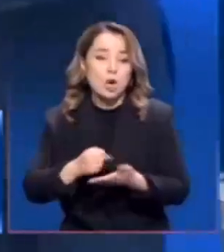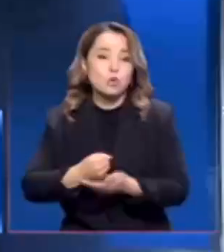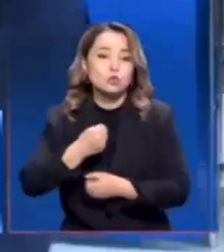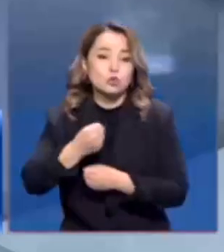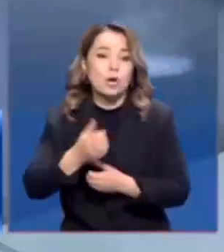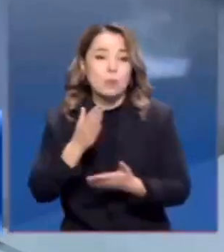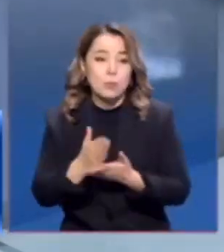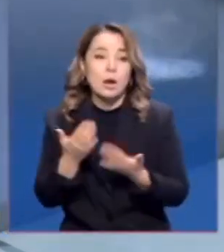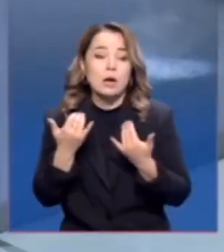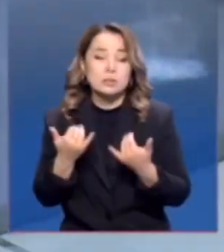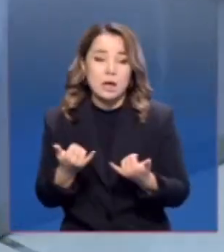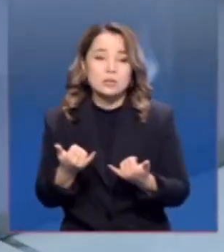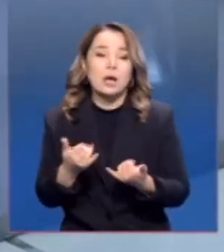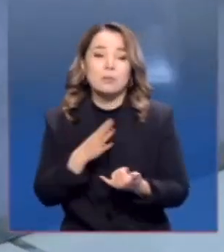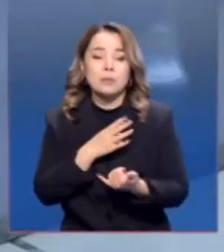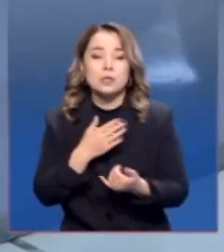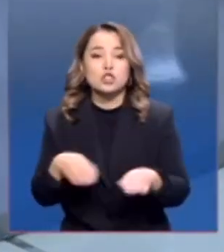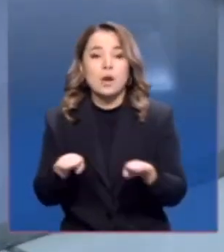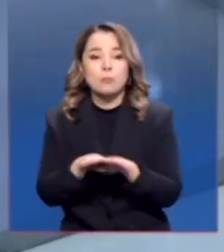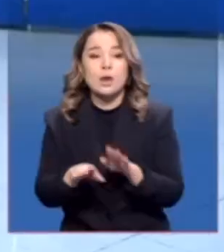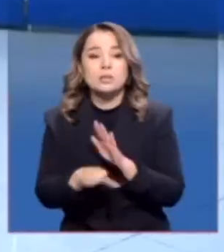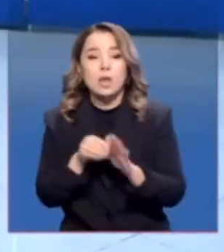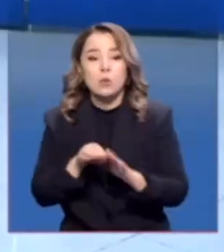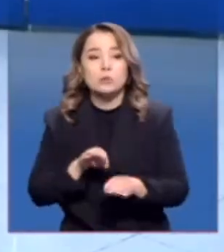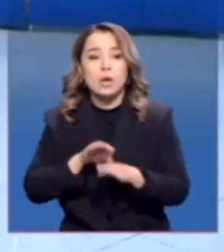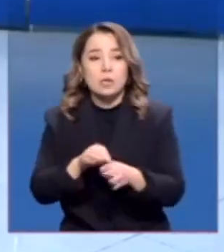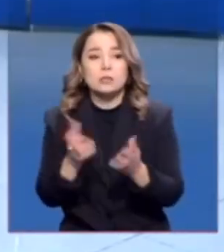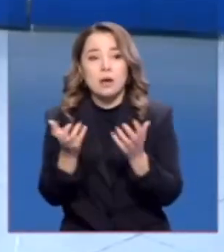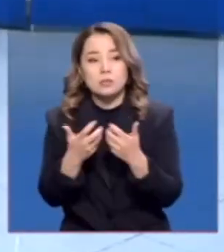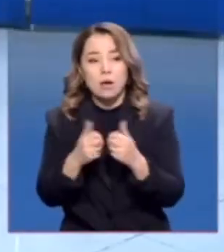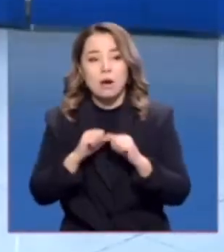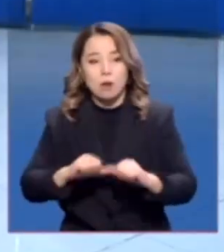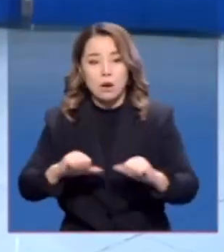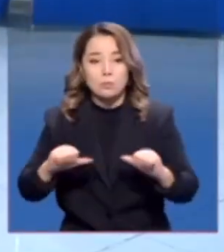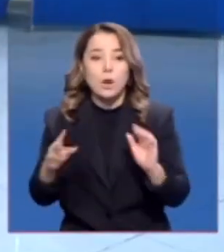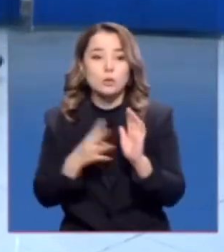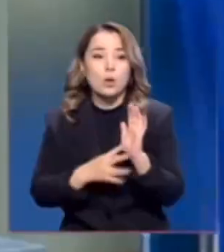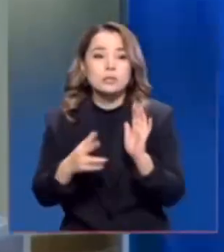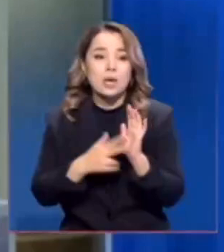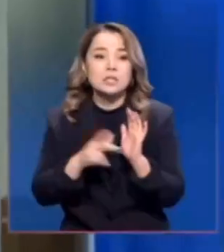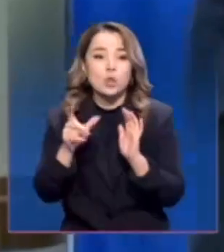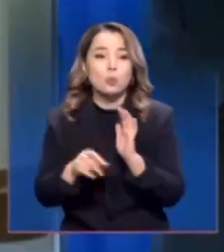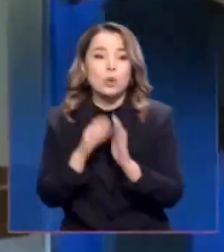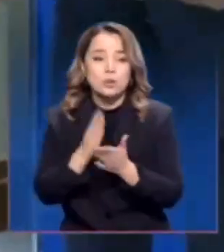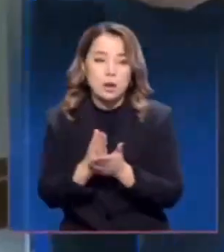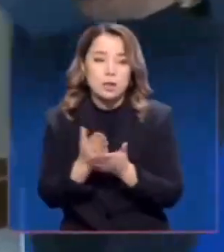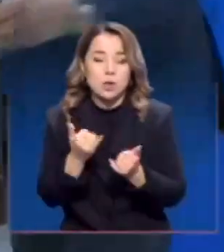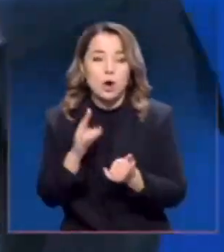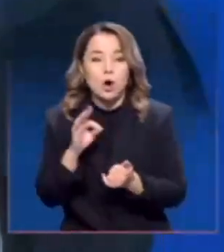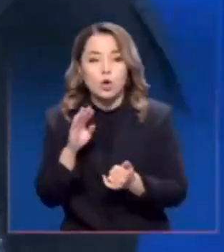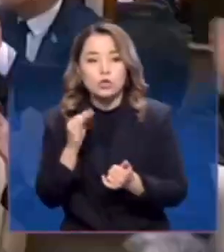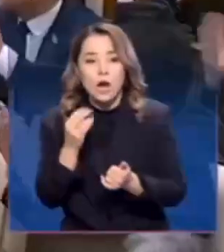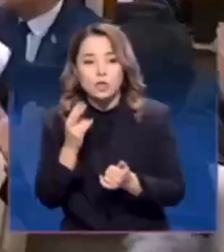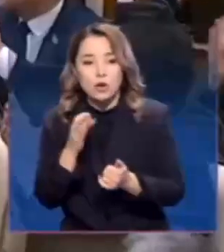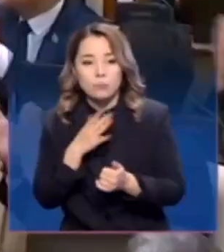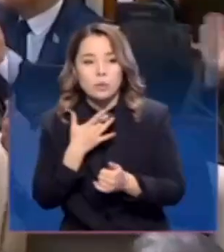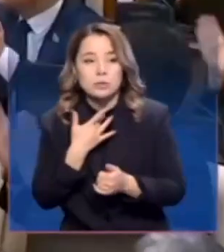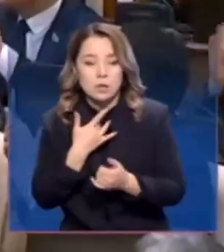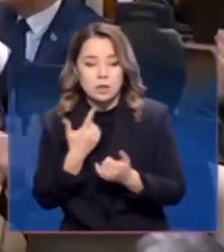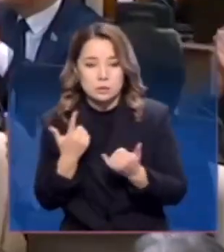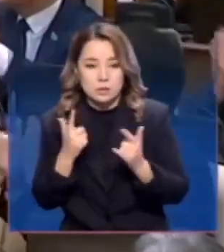ұсынылды. Спикерді жабық дауыспен сайлау үшін санақ комиссиясы құрылып, 98 депутат бір ауыздан Қошановты қолдады.